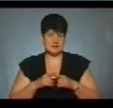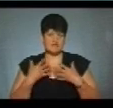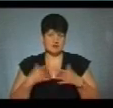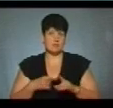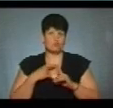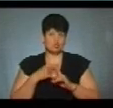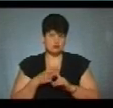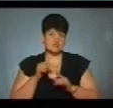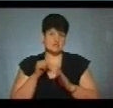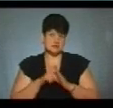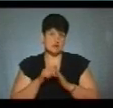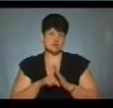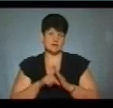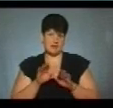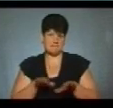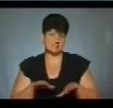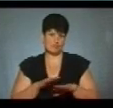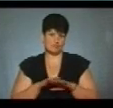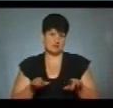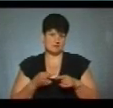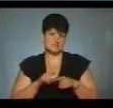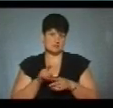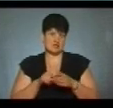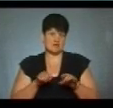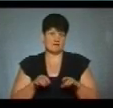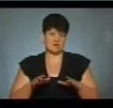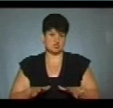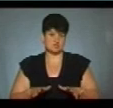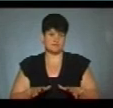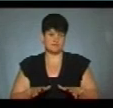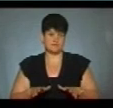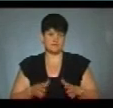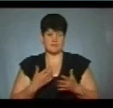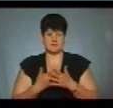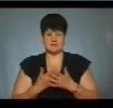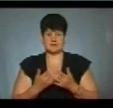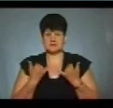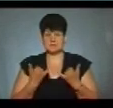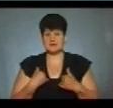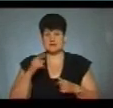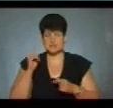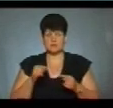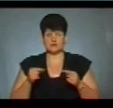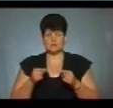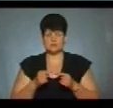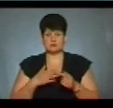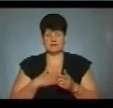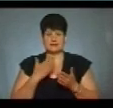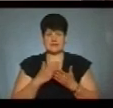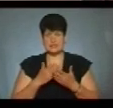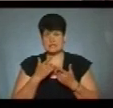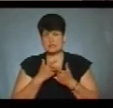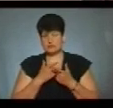значить, відповідно, я думаю, що на місцевому рівні ці питання вирішили. Крім цього, от, наприклад, зараз я знаю точно, в мене є вже інформація,